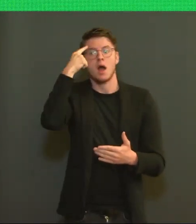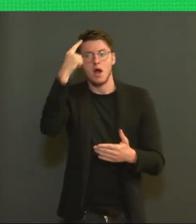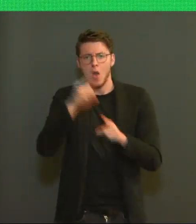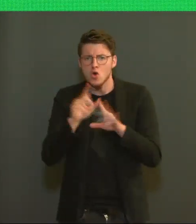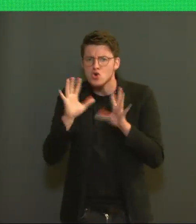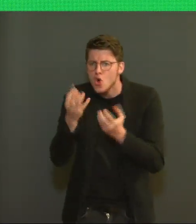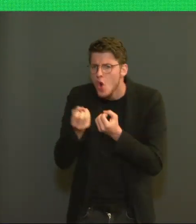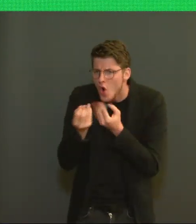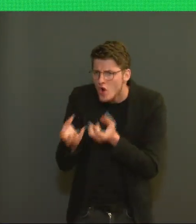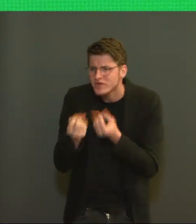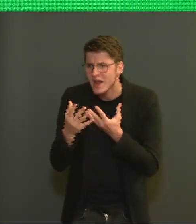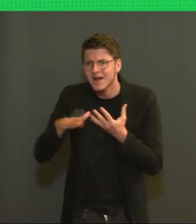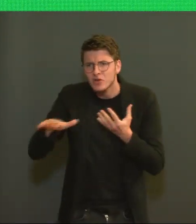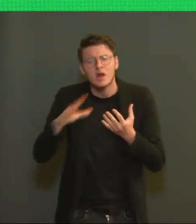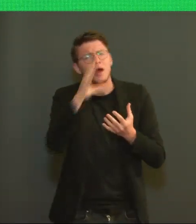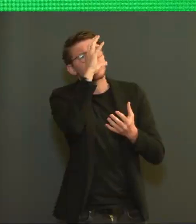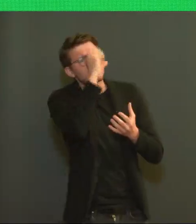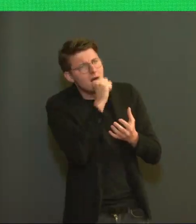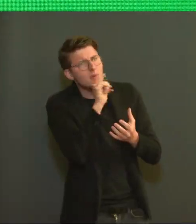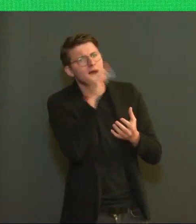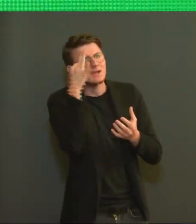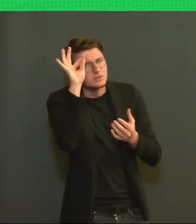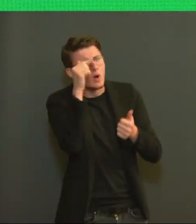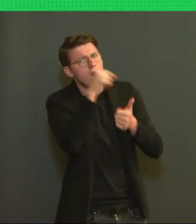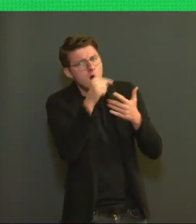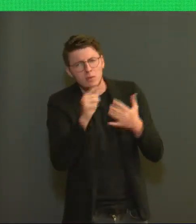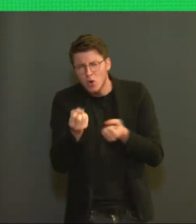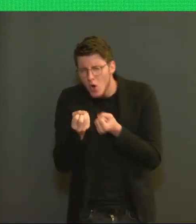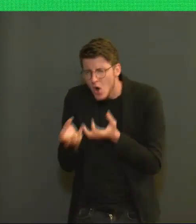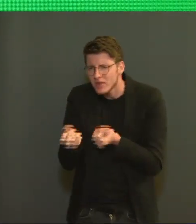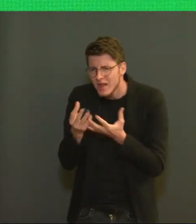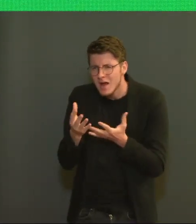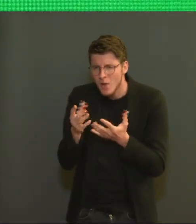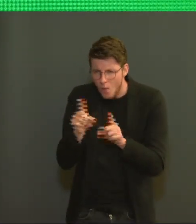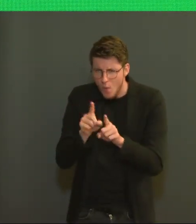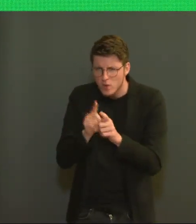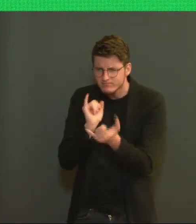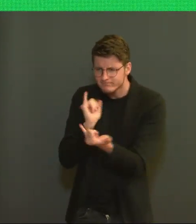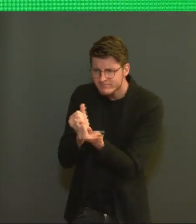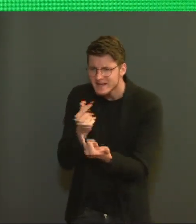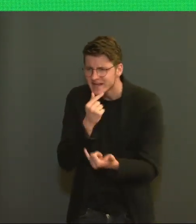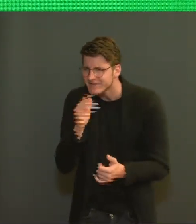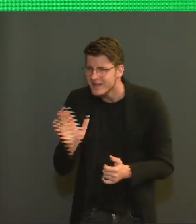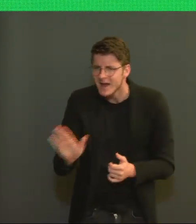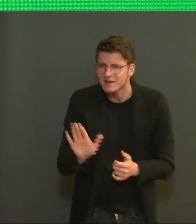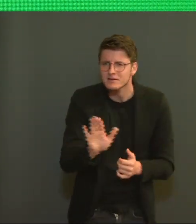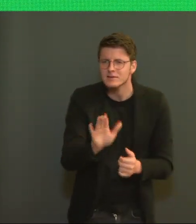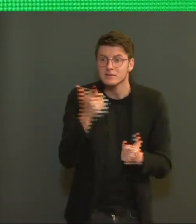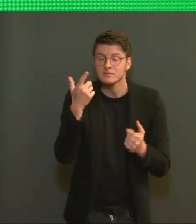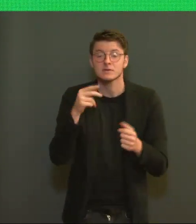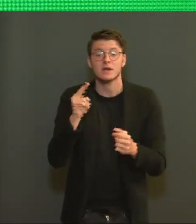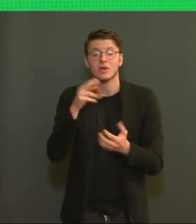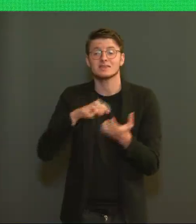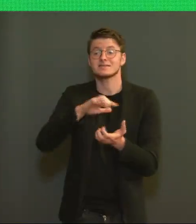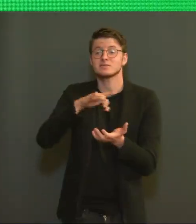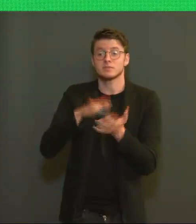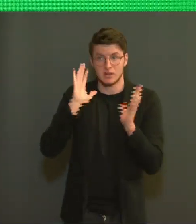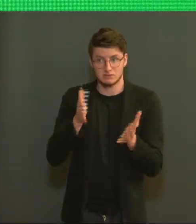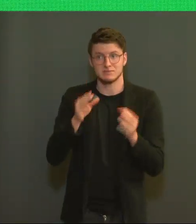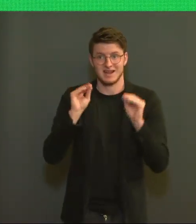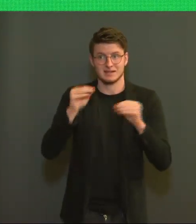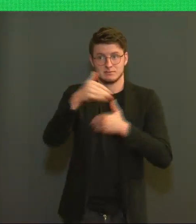leeftijd. Vorig jaar wekte het Nationaal Crisis Centrum het lessenpakket BeReady uit. BeReady bestaat uit